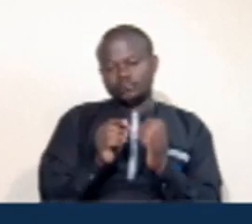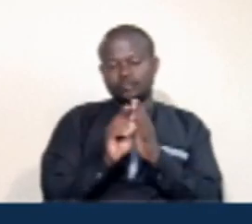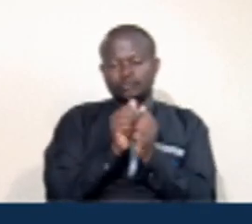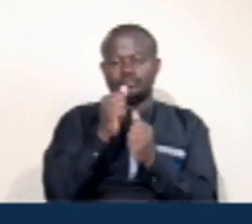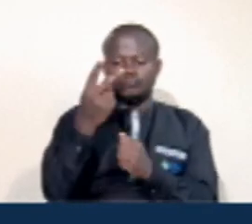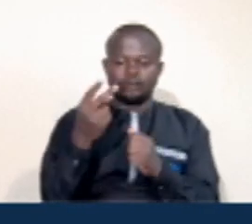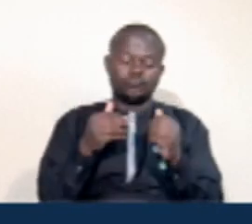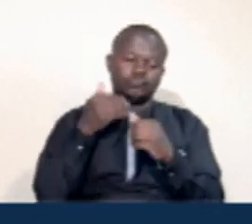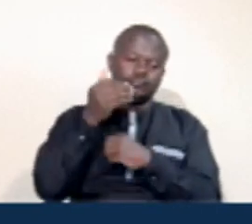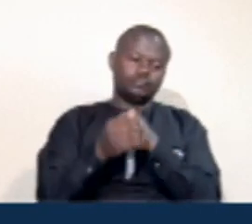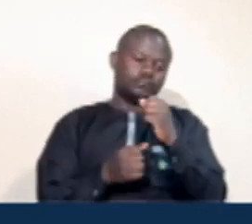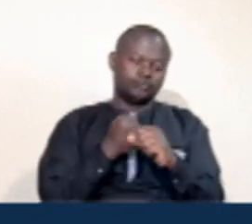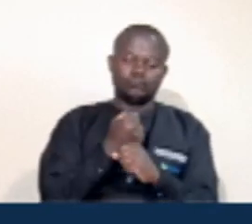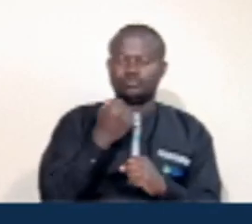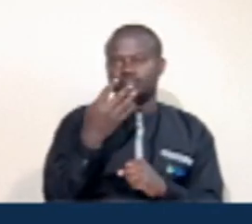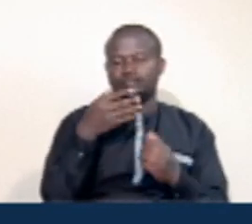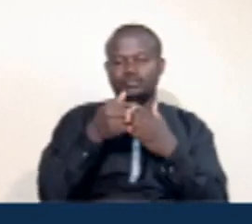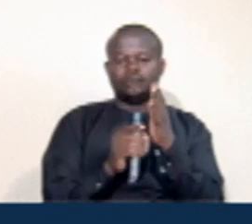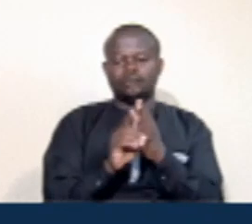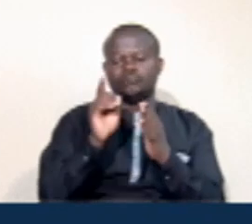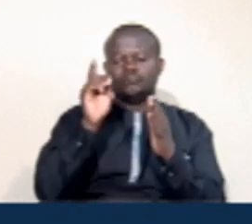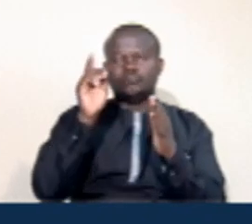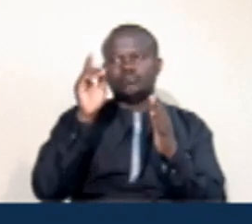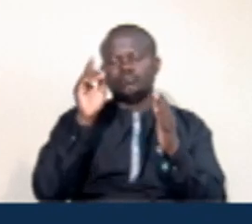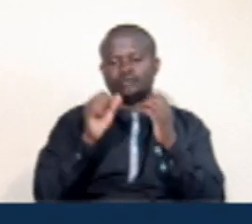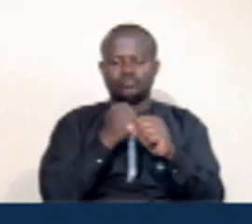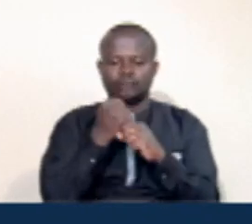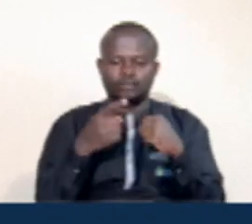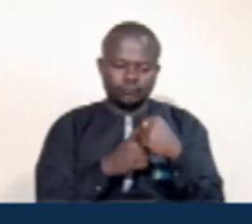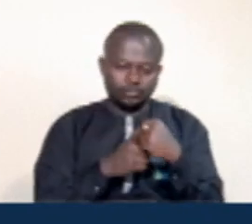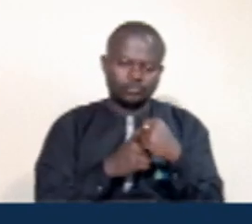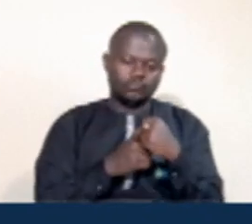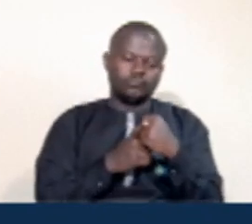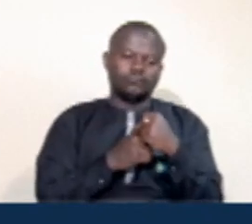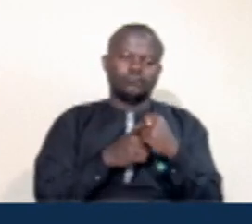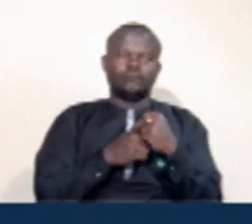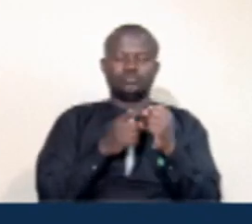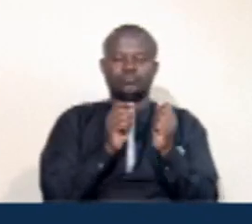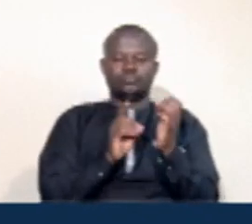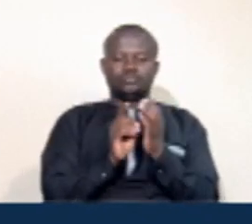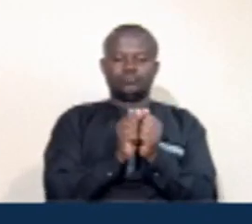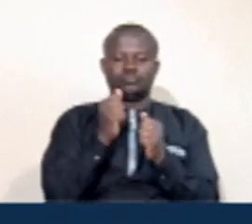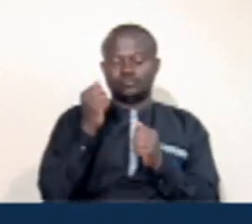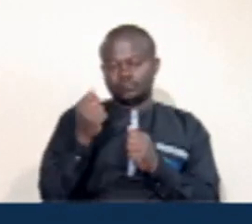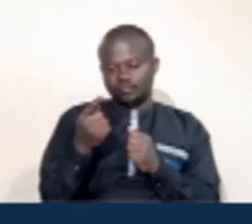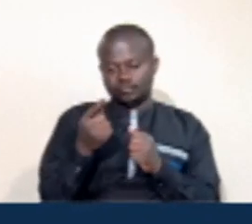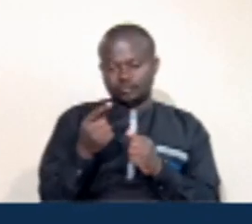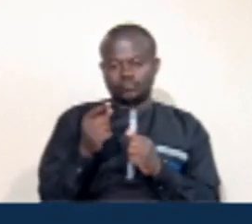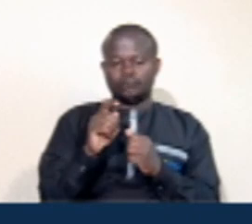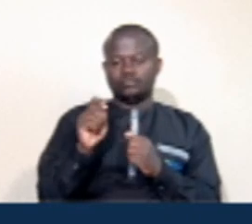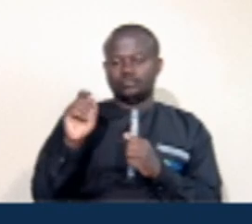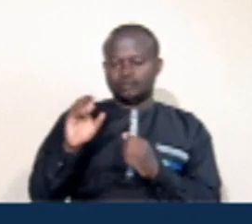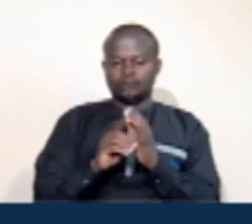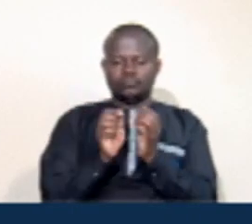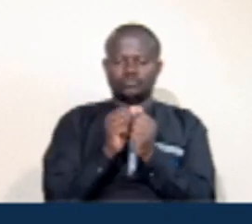12 hanyuma abo kuva mu 4 kugeza mu 6 barangiza ku itariki 11 hanyuma biga ubuforomo bageze ku itariki 16 abo muri TTS ku itariki 14